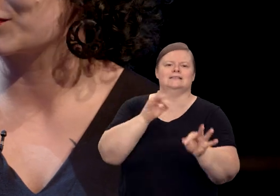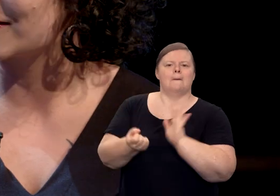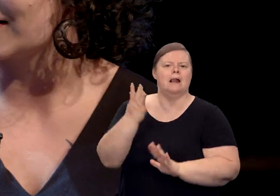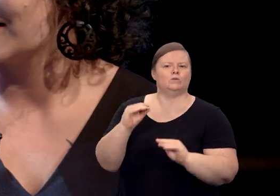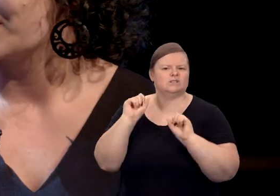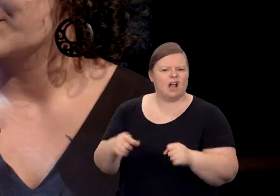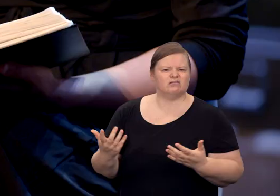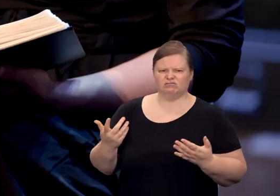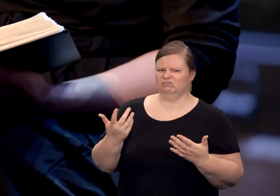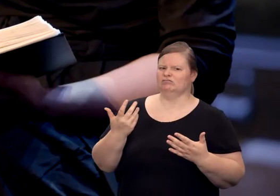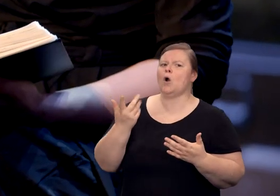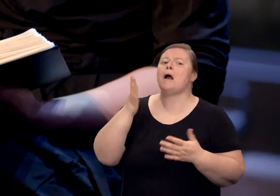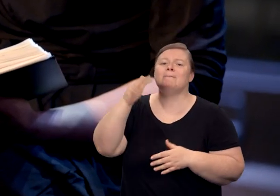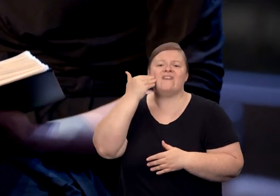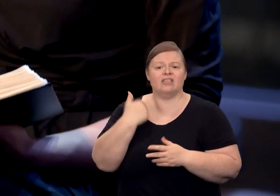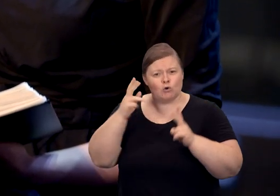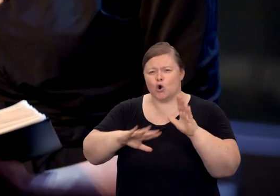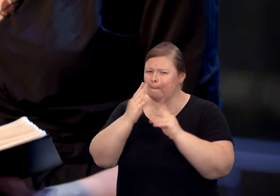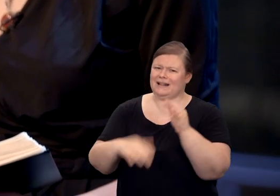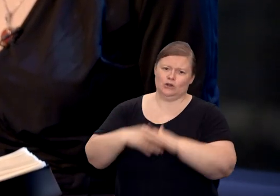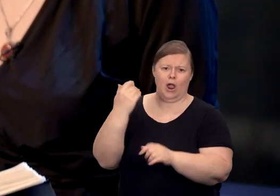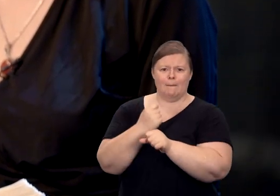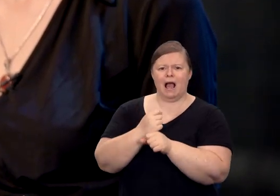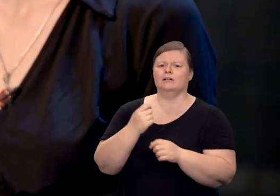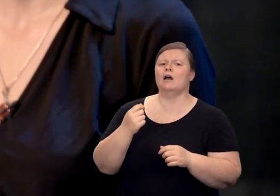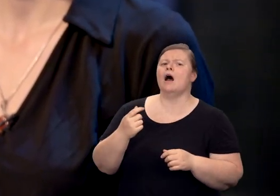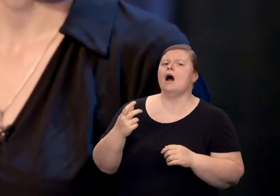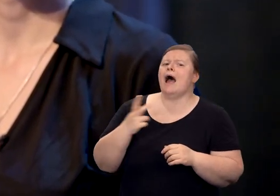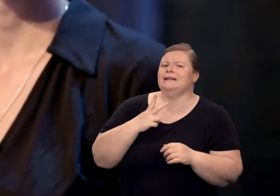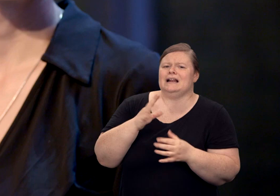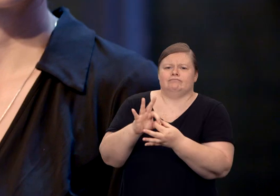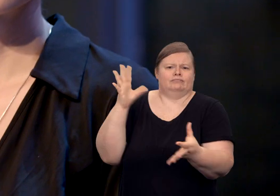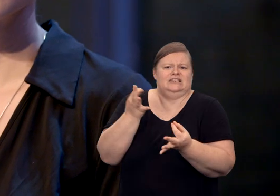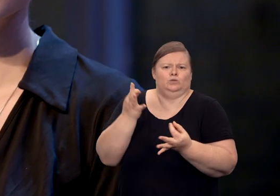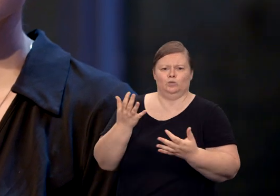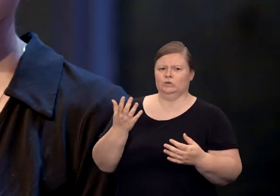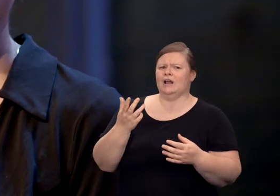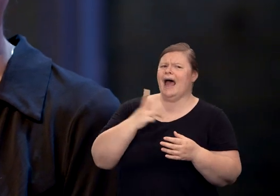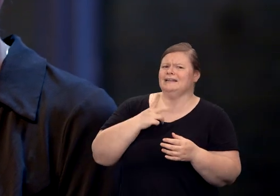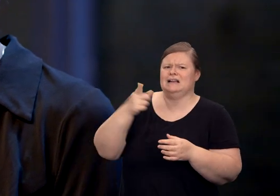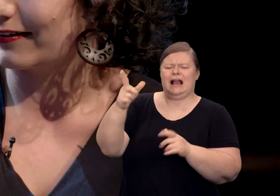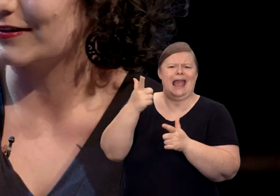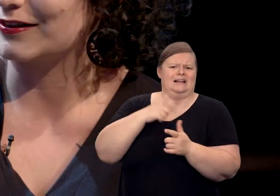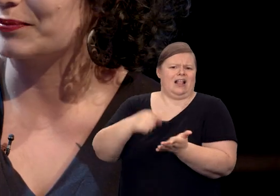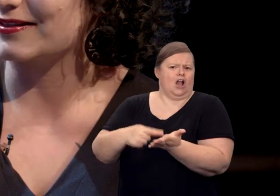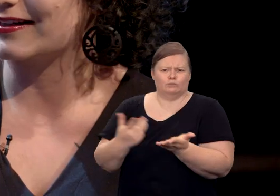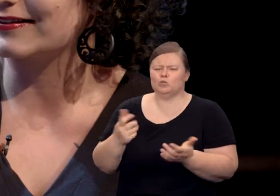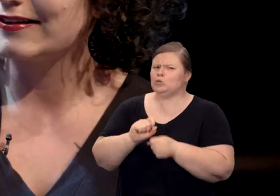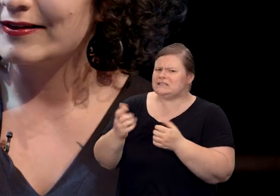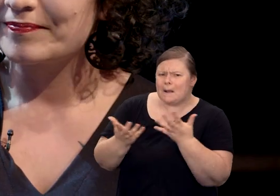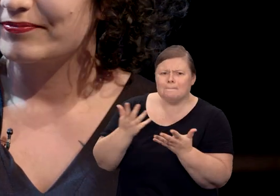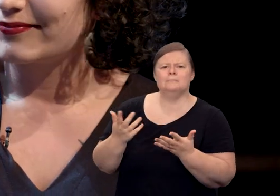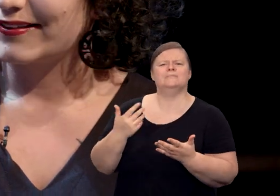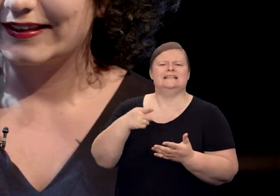Sample zu benutzen? Und ab wann habe ich was komplett Neues kreiert, so, was damit eigentlich gar nichts mehr zu tun hat, wo eigentlich auch niemand mehr Ansprüche stellen kann? Also ich glaube, das ist